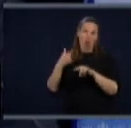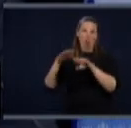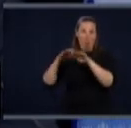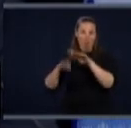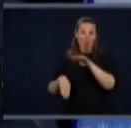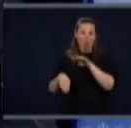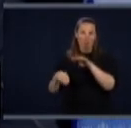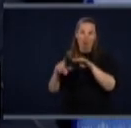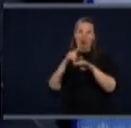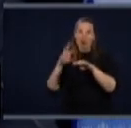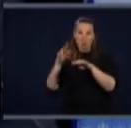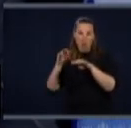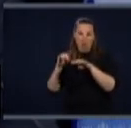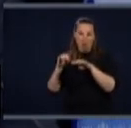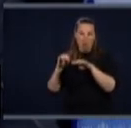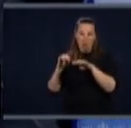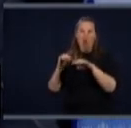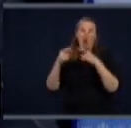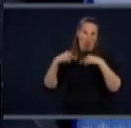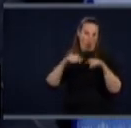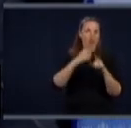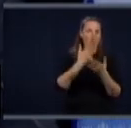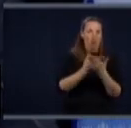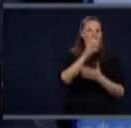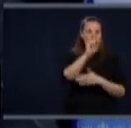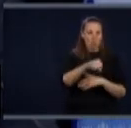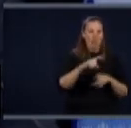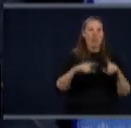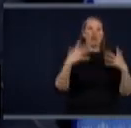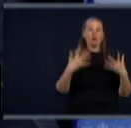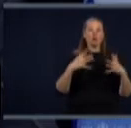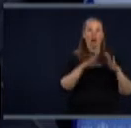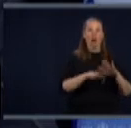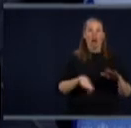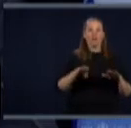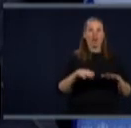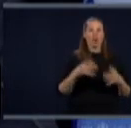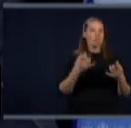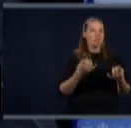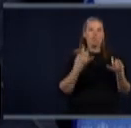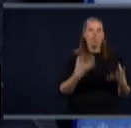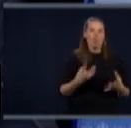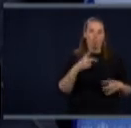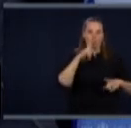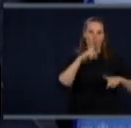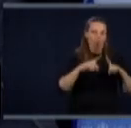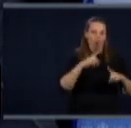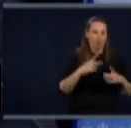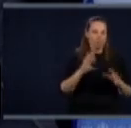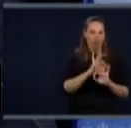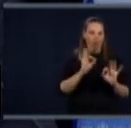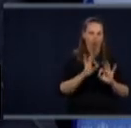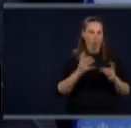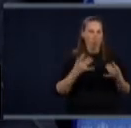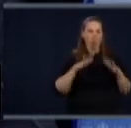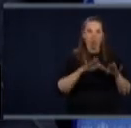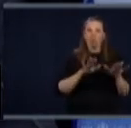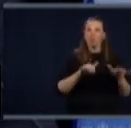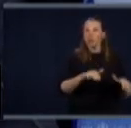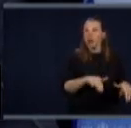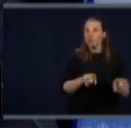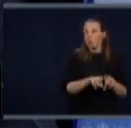complications. Et chez les enfants, habituellement, il n'y a pas de conséquences majeures. Tout est possible, hein? Ça ne veut pas dire qu'il n'y aura